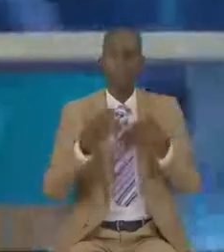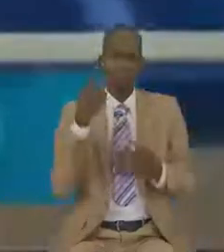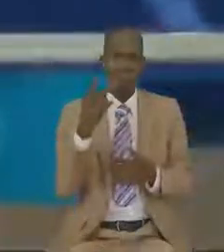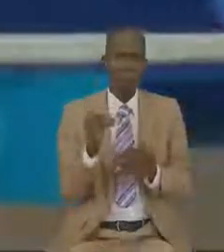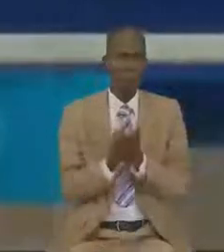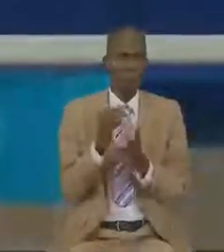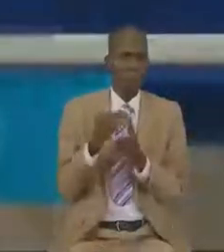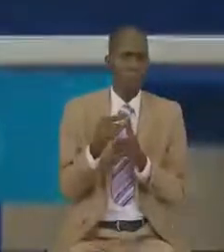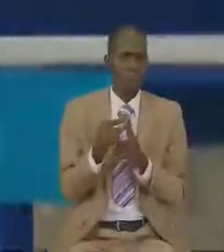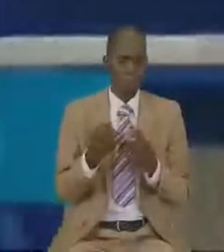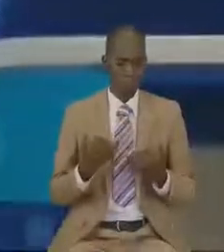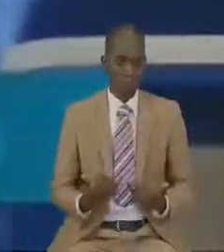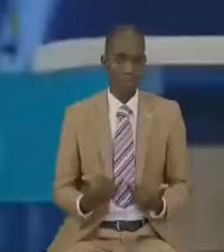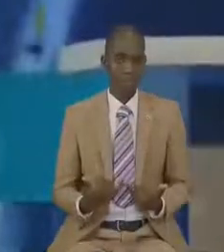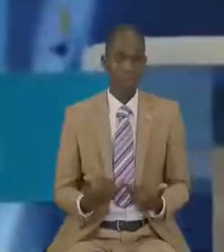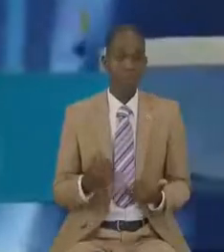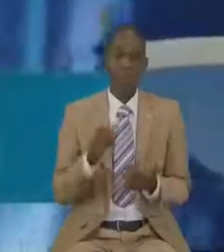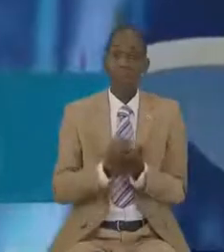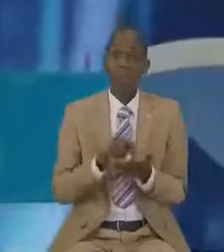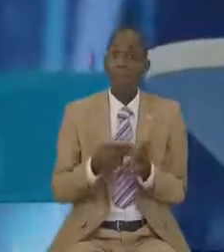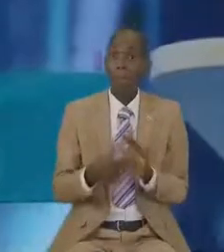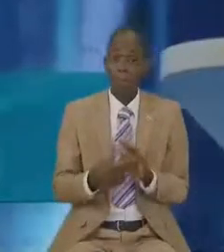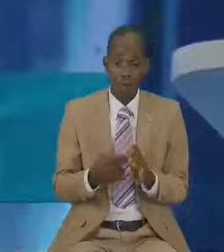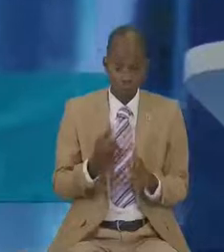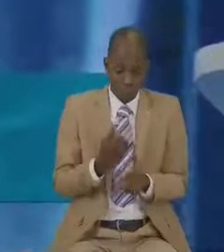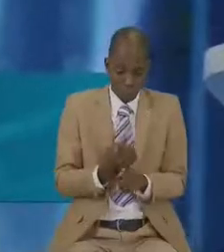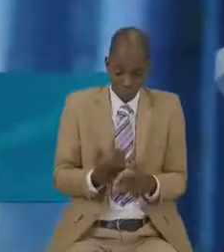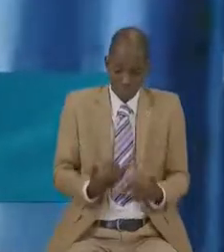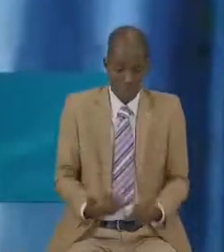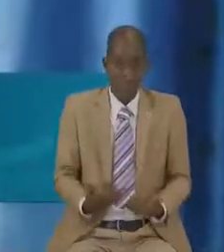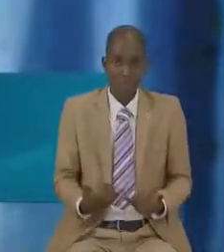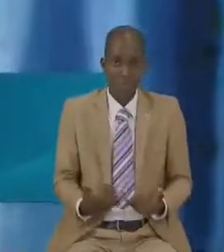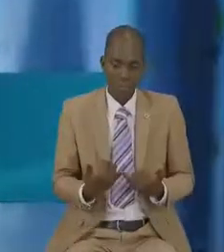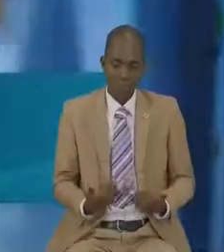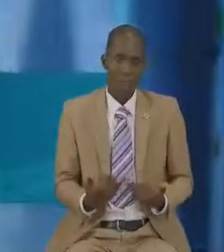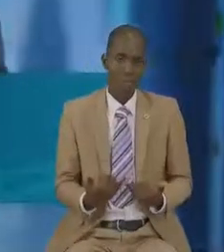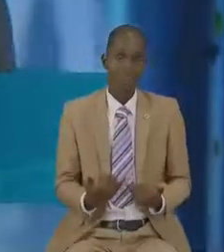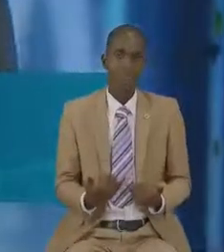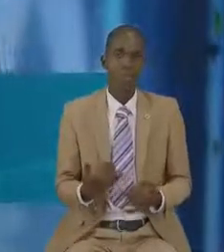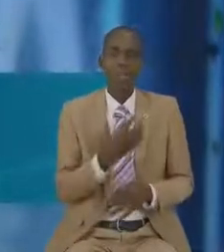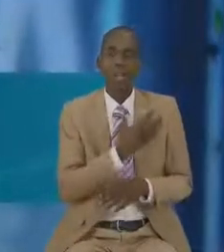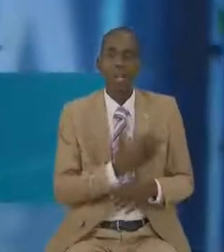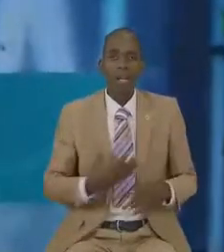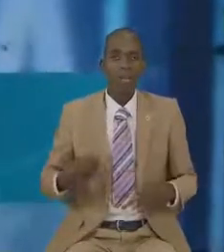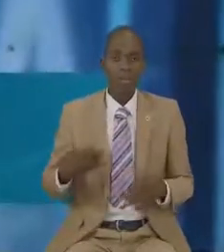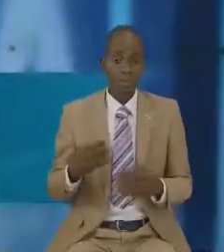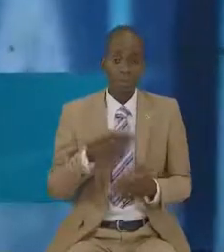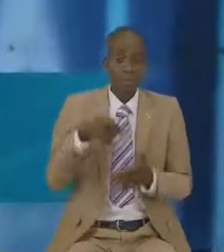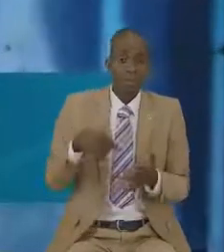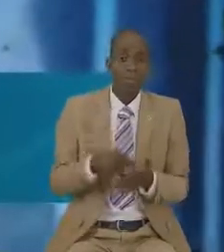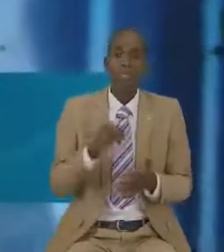là? Présente, ça dit maintenant même, actuel. Et c'est le